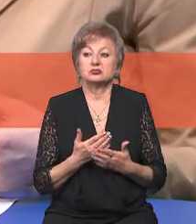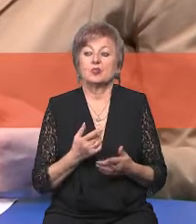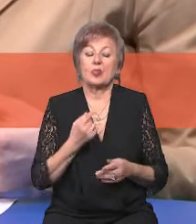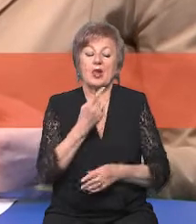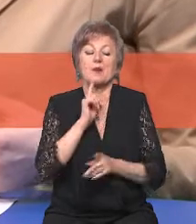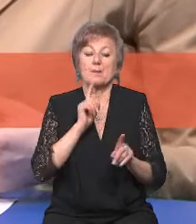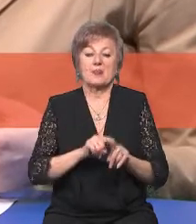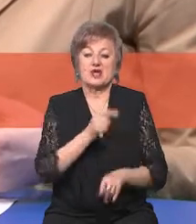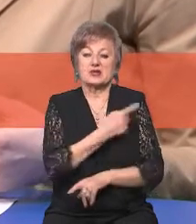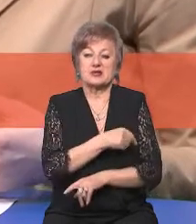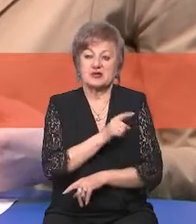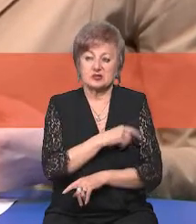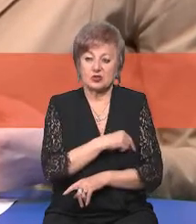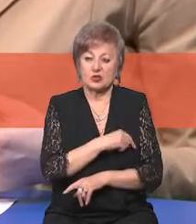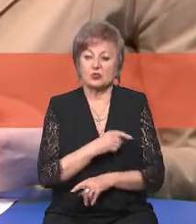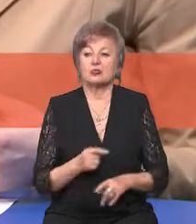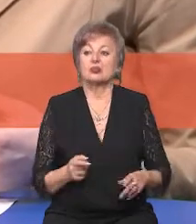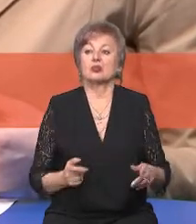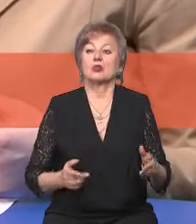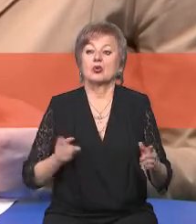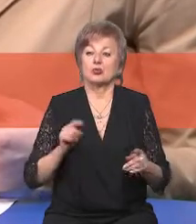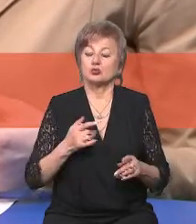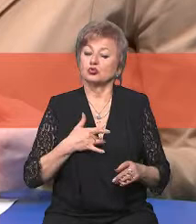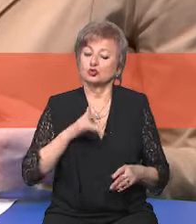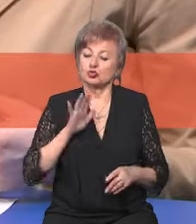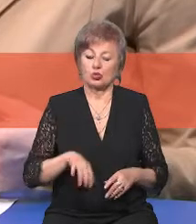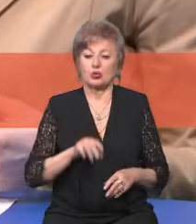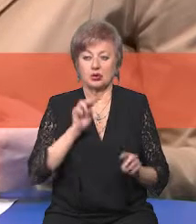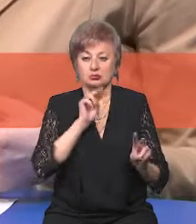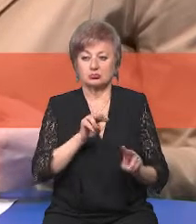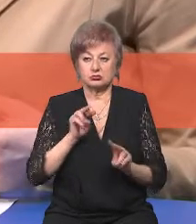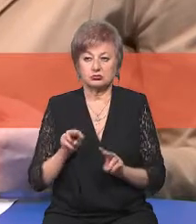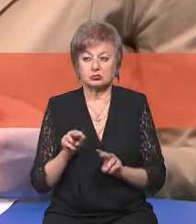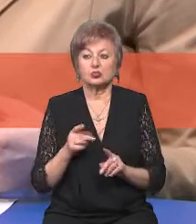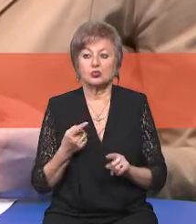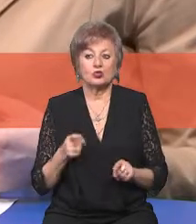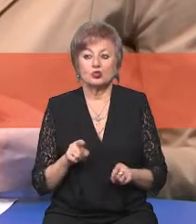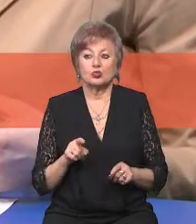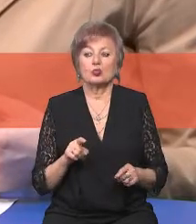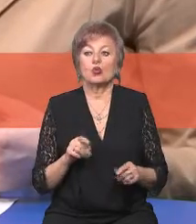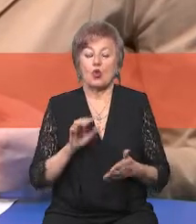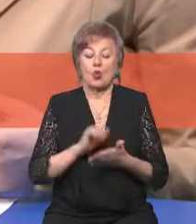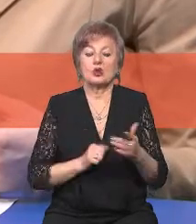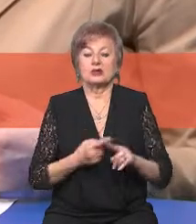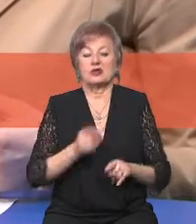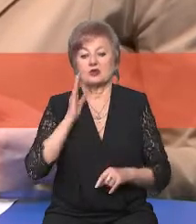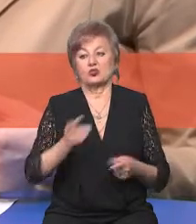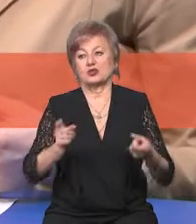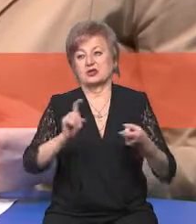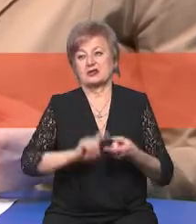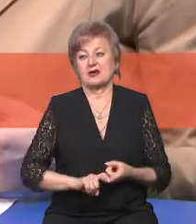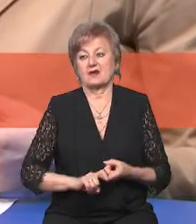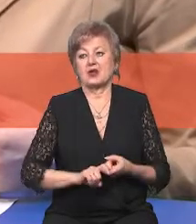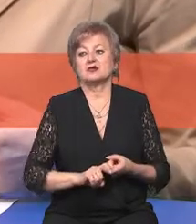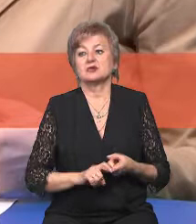сестер на кожному посту. Це буде дуже жорстко відслідковуватися, тому що від того буде залежати, чи